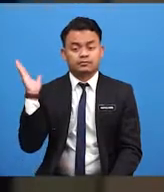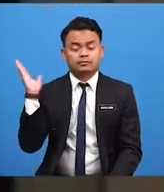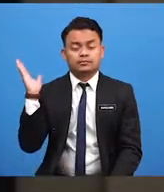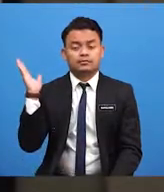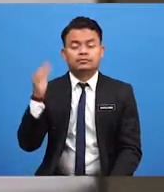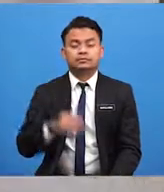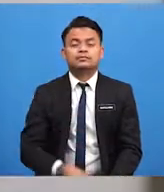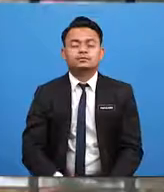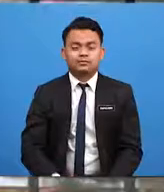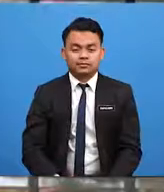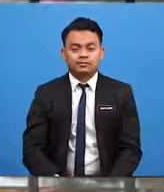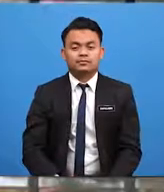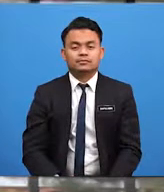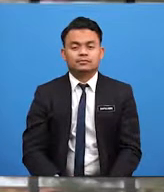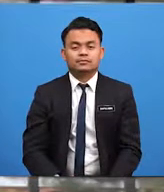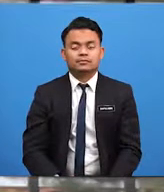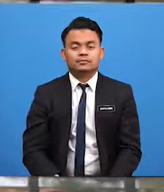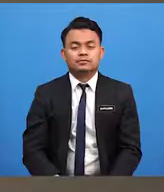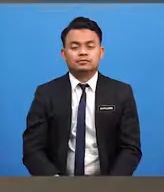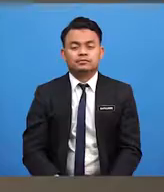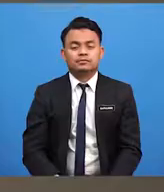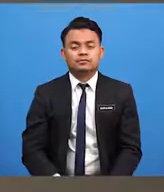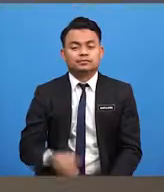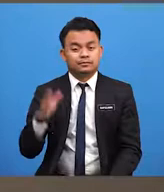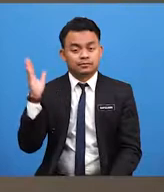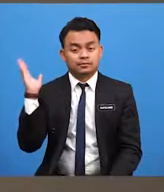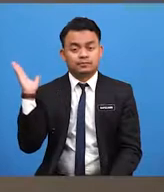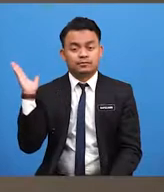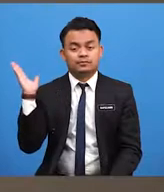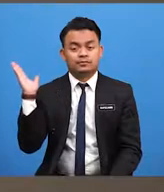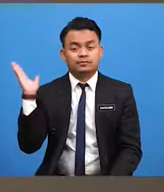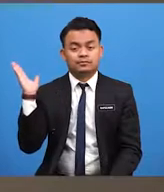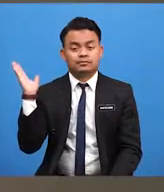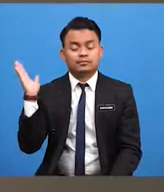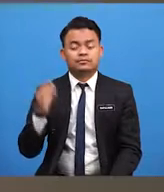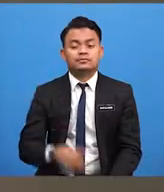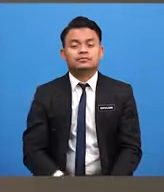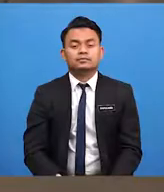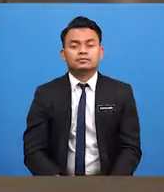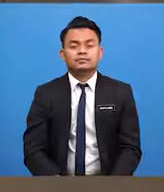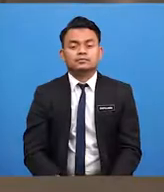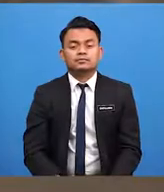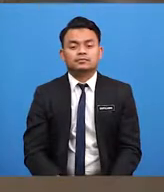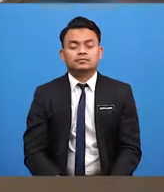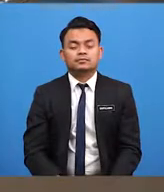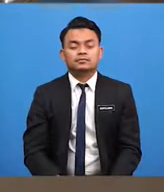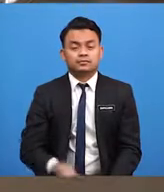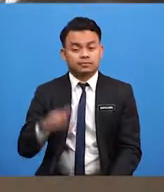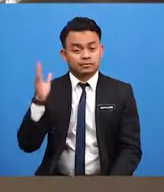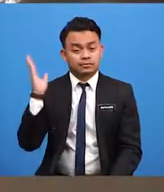untuk menapis stok. Tisu dapur untuk menekap permukaan stok ayam.